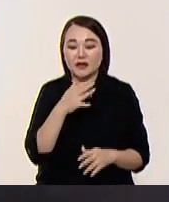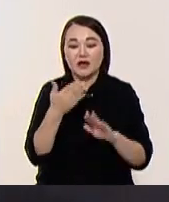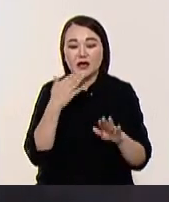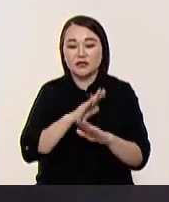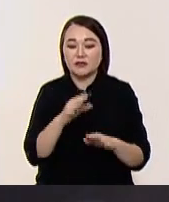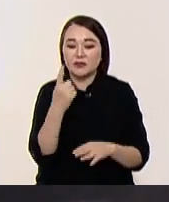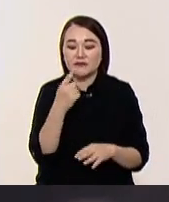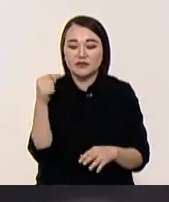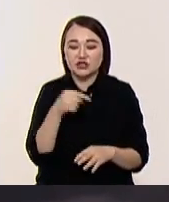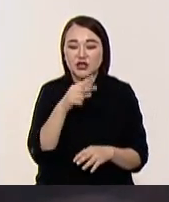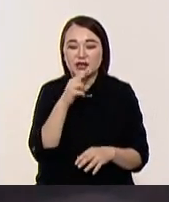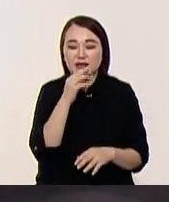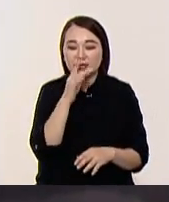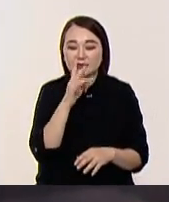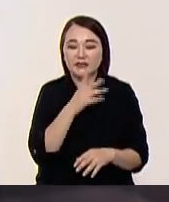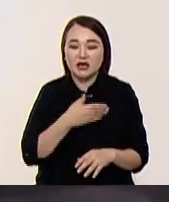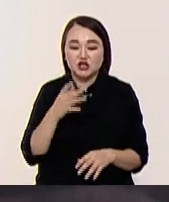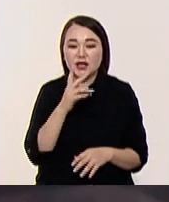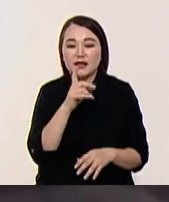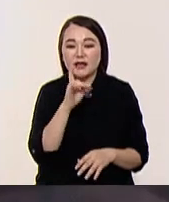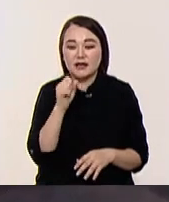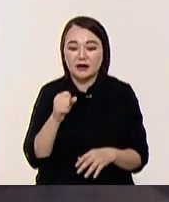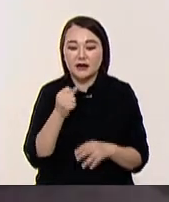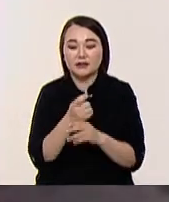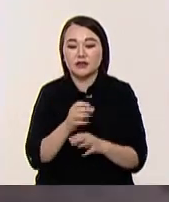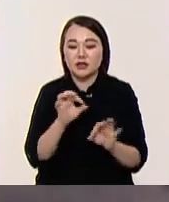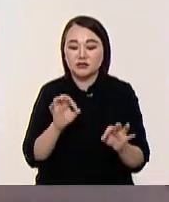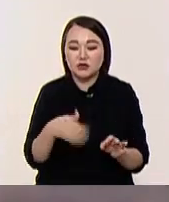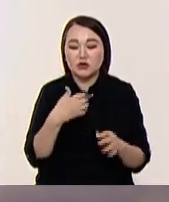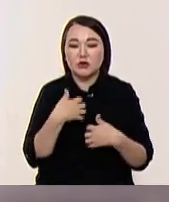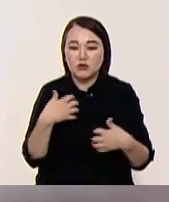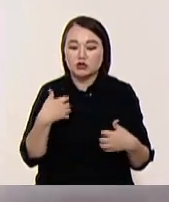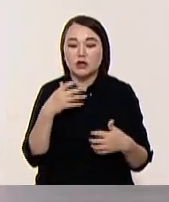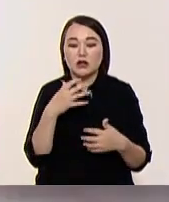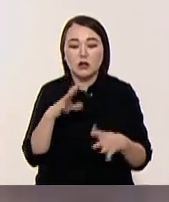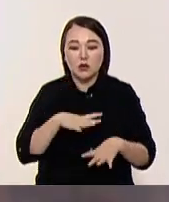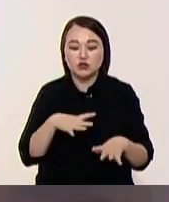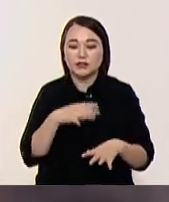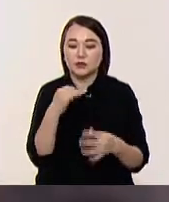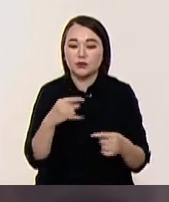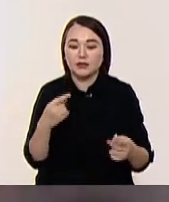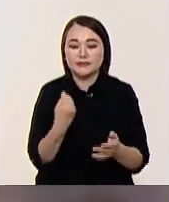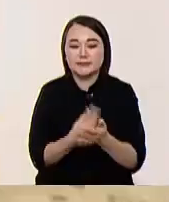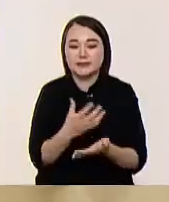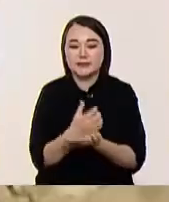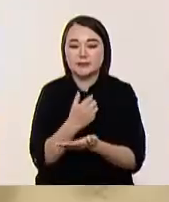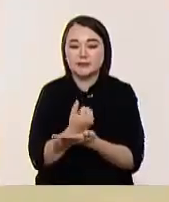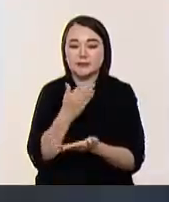ранее первого тысячелетия нашей эры, рассказали археологи. Помимо лошади, найдены и другие ценные находки.